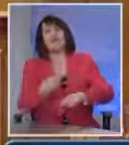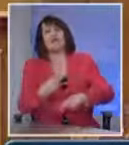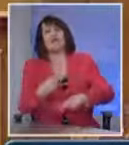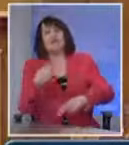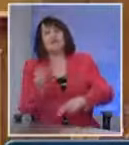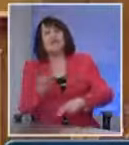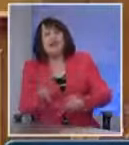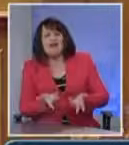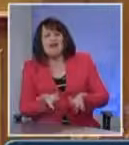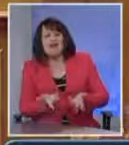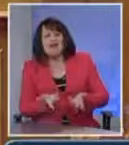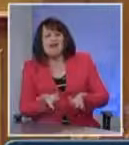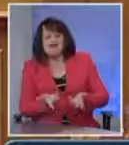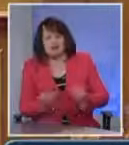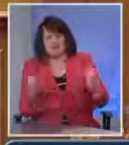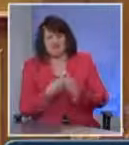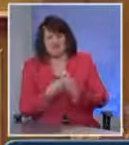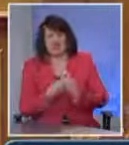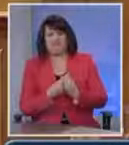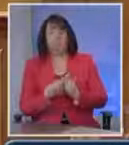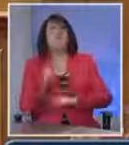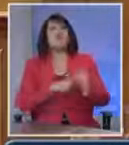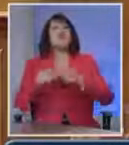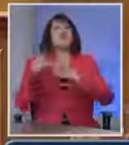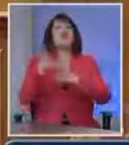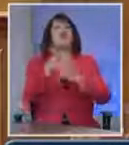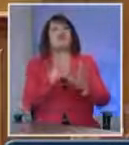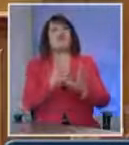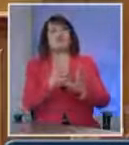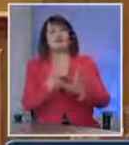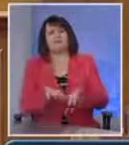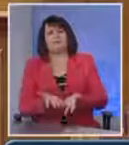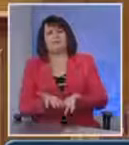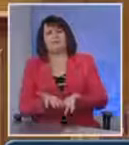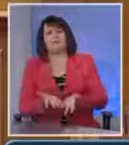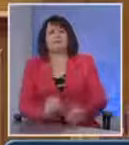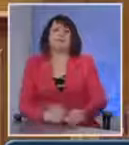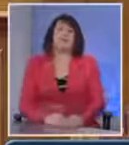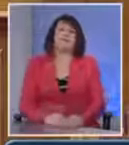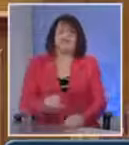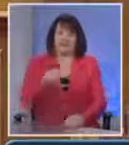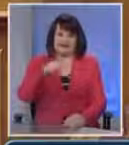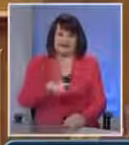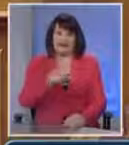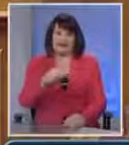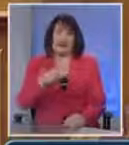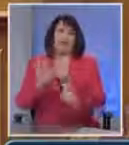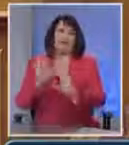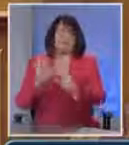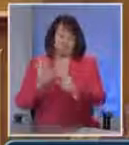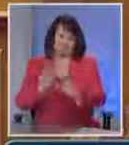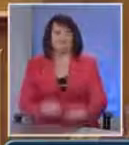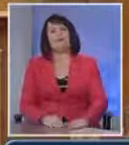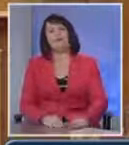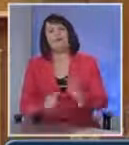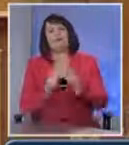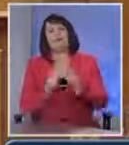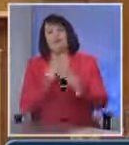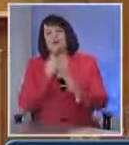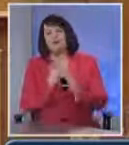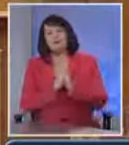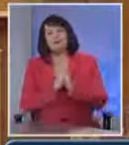Ποιον κοροϊδεύετε λοιπόν? Ποιον κοροϊδεύετε? Και για να πάμε και στο σημερινό θέμα, κύριε συνάδελφε. Παρακαλώ, ησυχία.